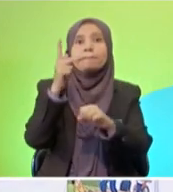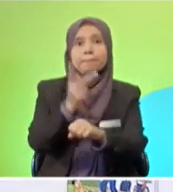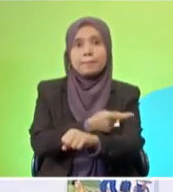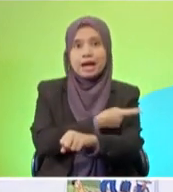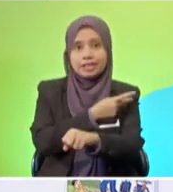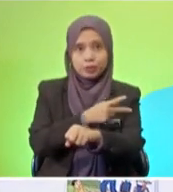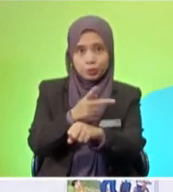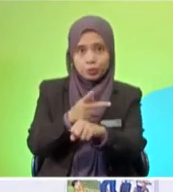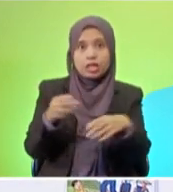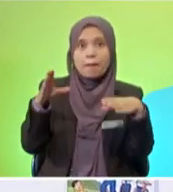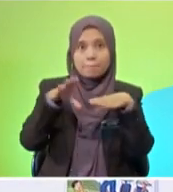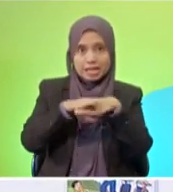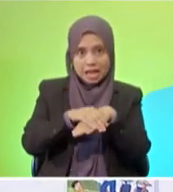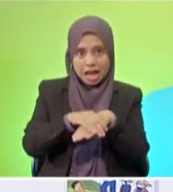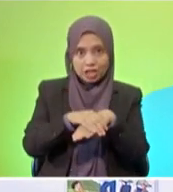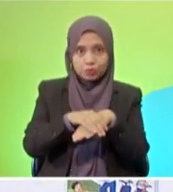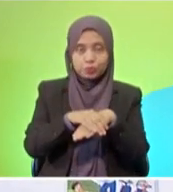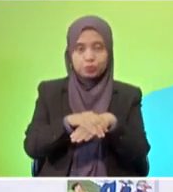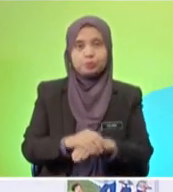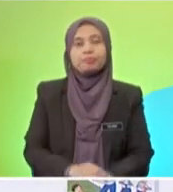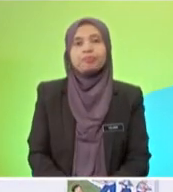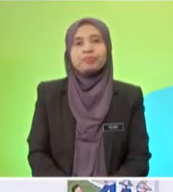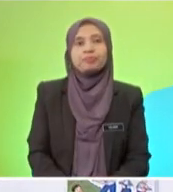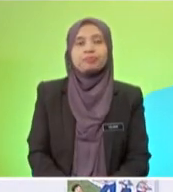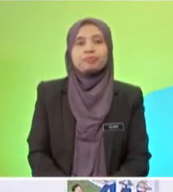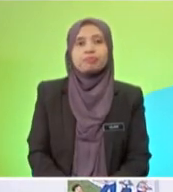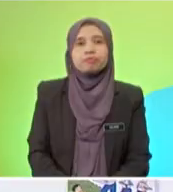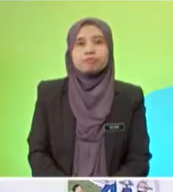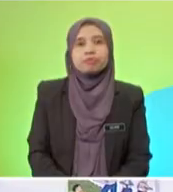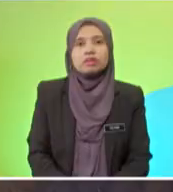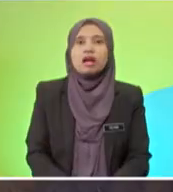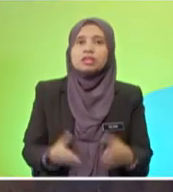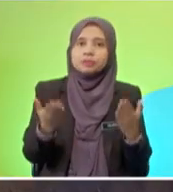berkenaan dengan pantun Melayu warisan kita baca